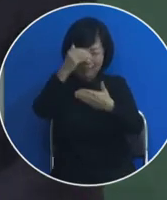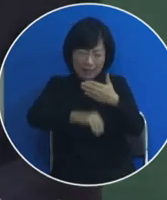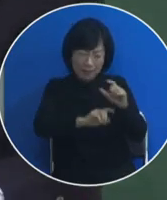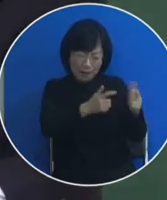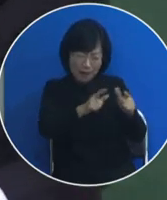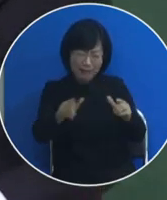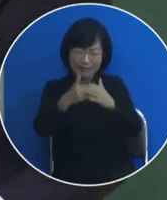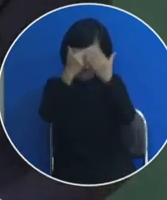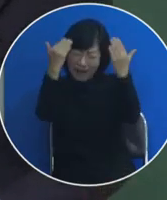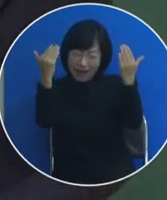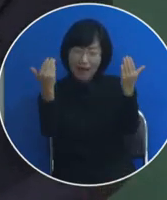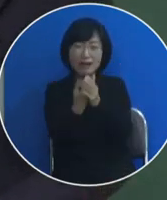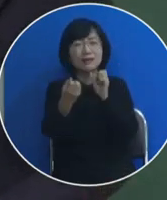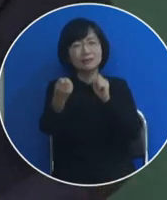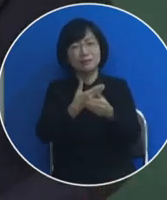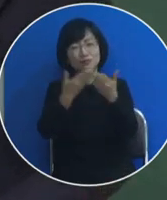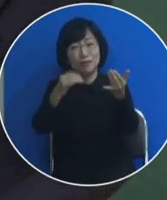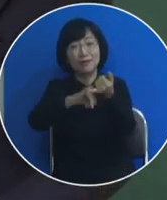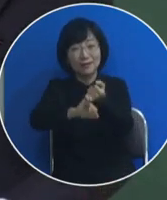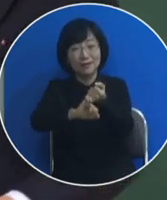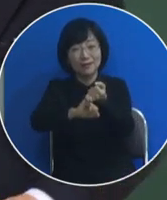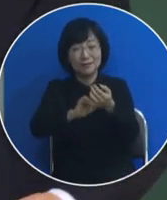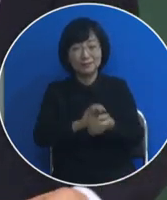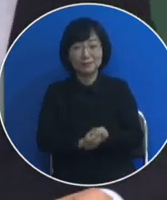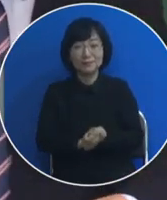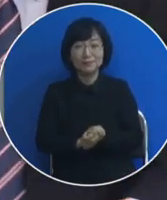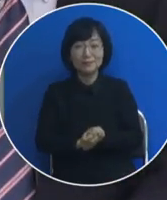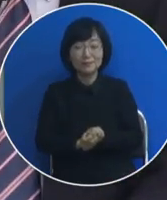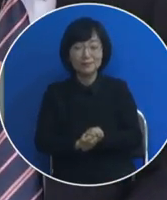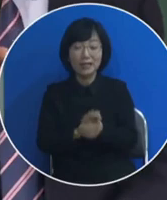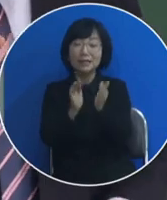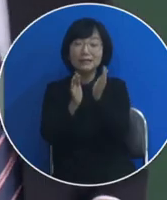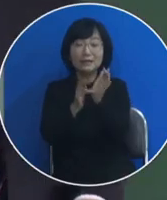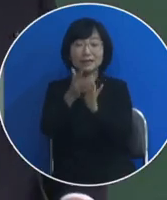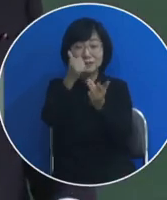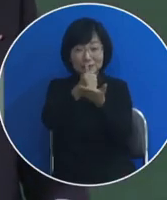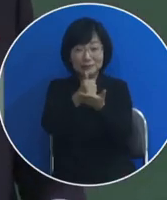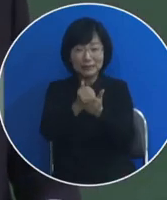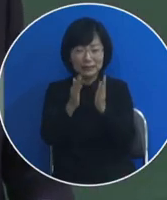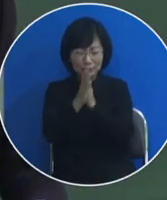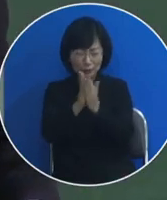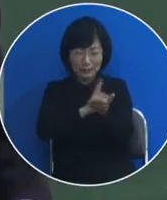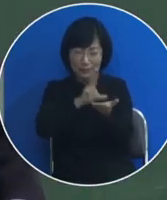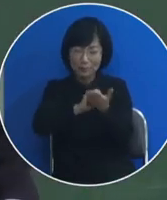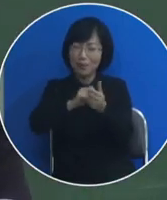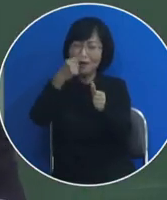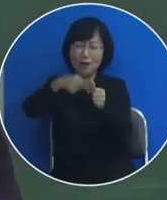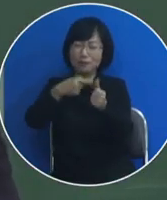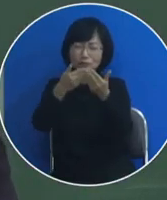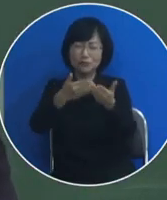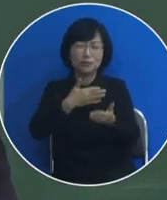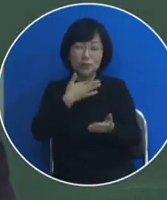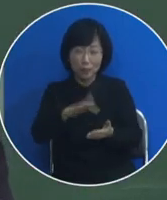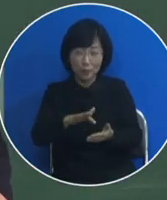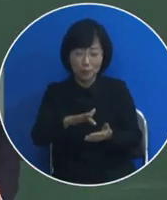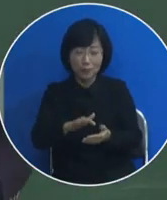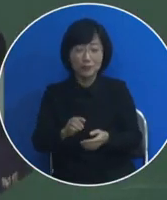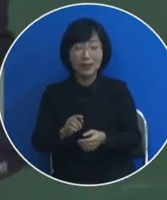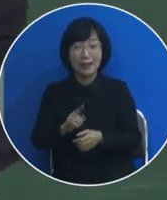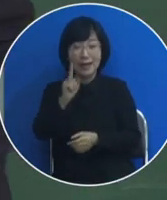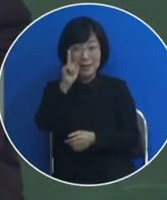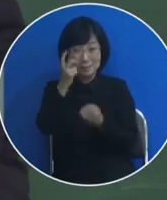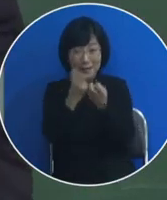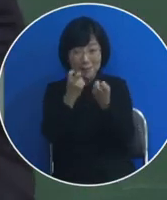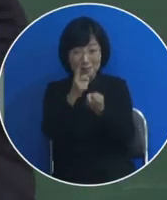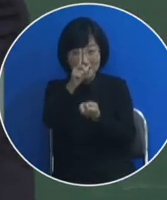to you. 예수님 as well. 마지막에 말하십니까? And what did Jesus say at the very 기도 end? 기도 제목 주지 않았어요. He didn't give a prayer. 오직 성령 충만 받으면 능력 받게 될 것이다. If you receive all